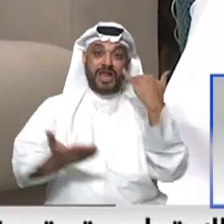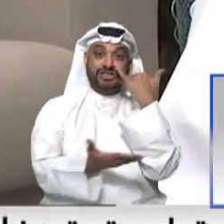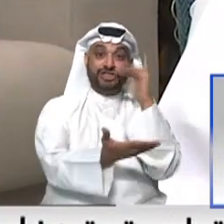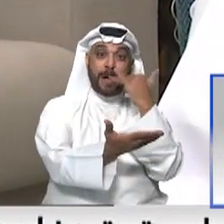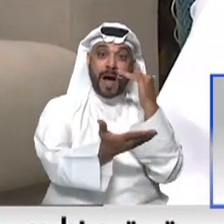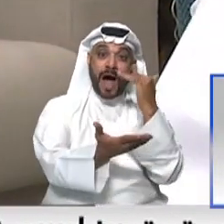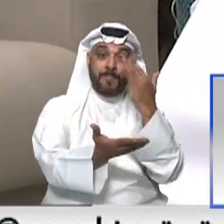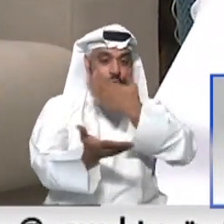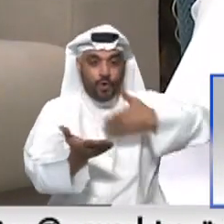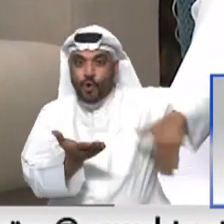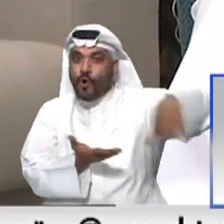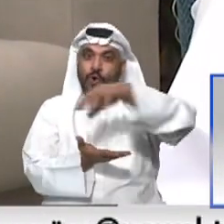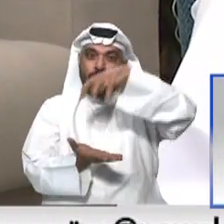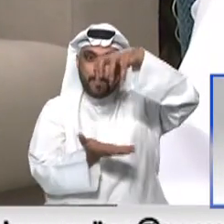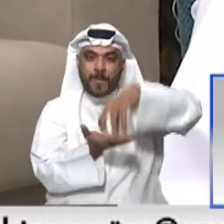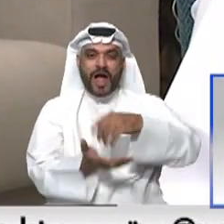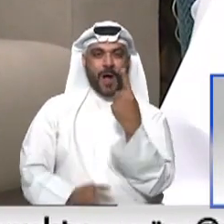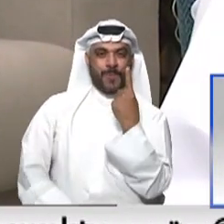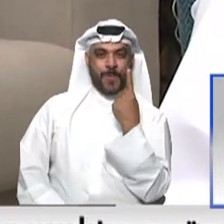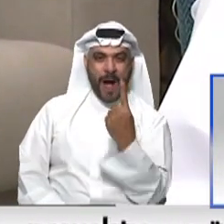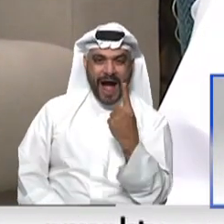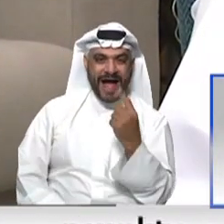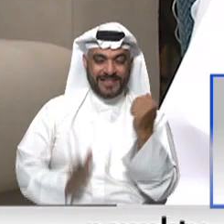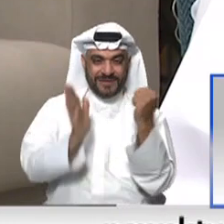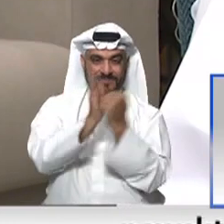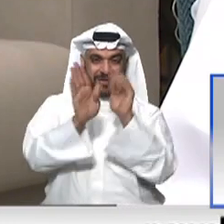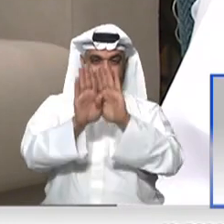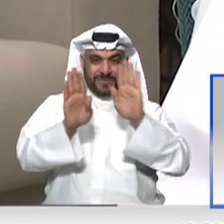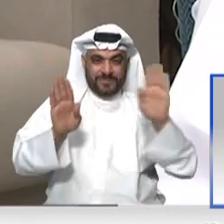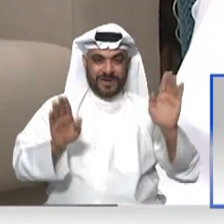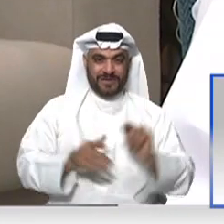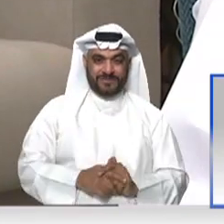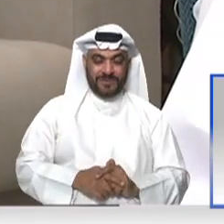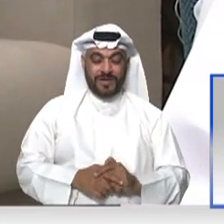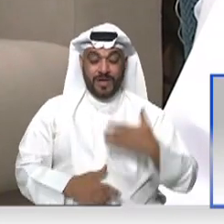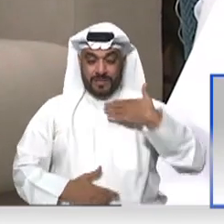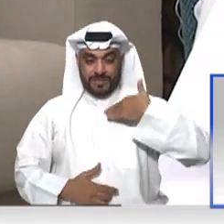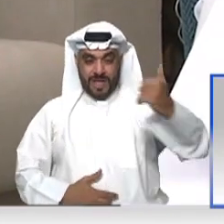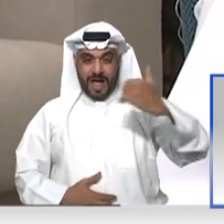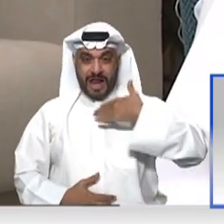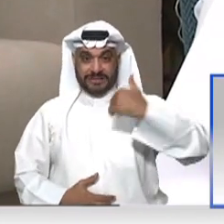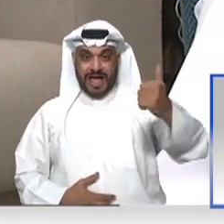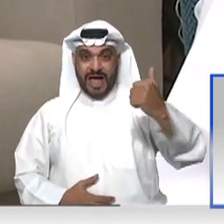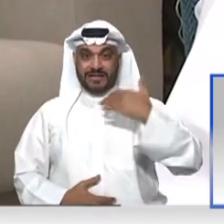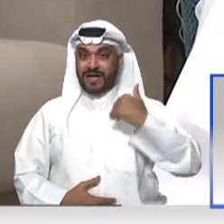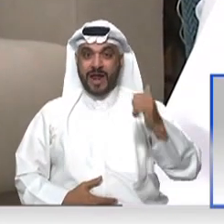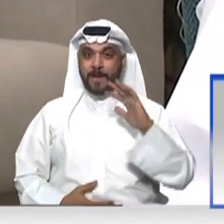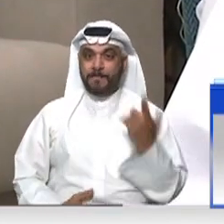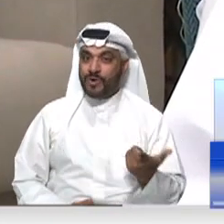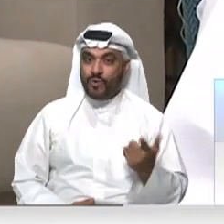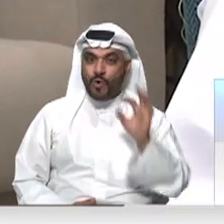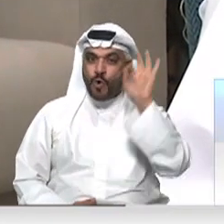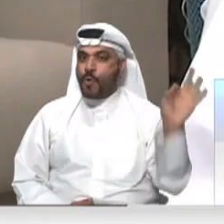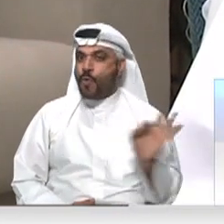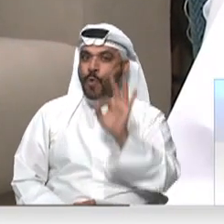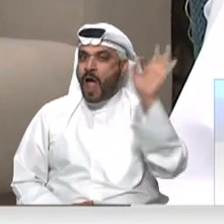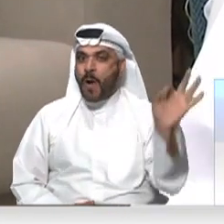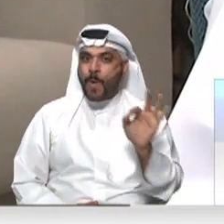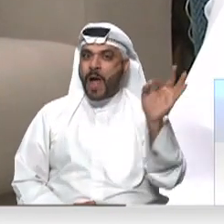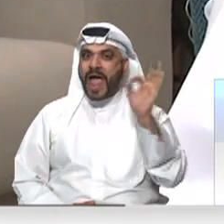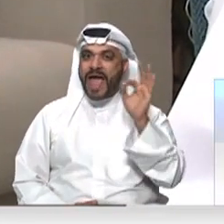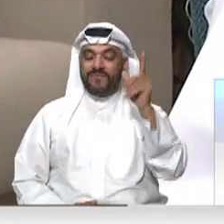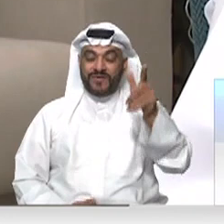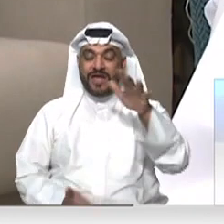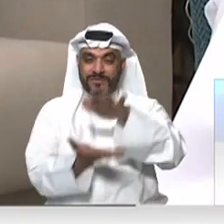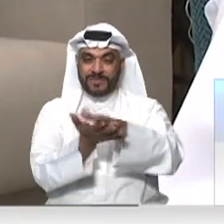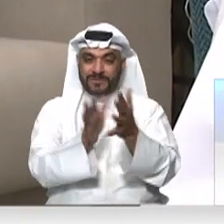واحدة وفريد واحد، اطلبونا بالنداء المخبز الآلي شويخ المطاحن الدقيق،